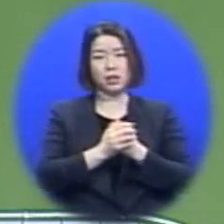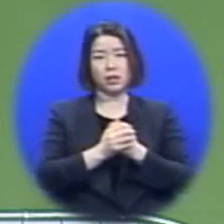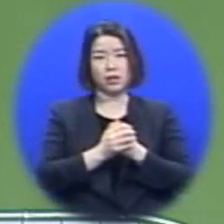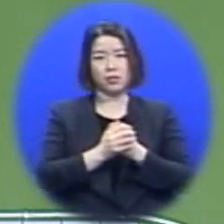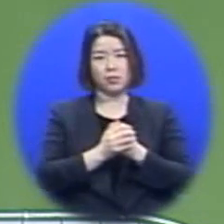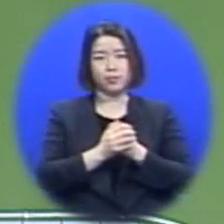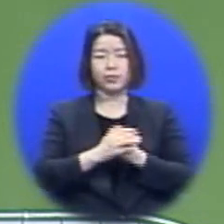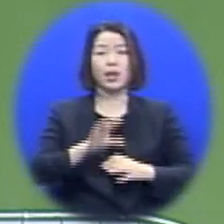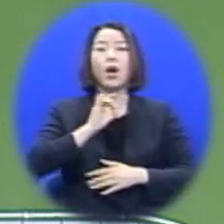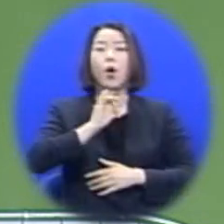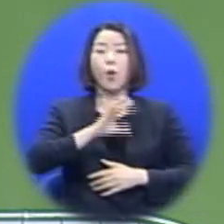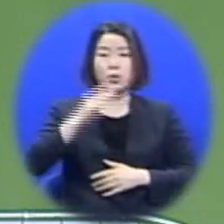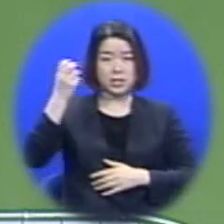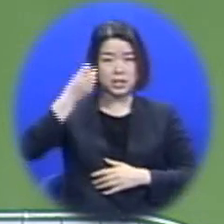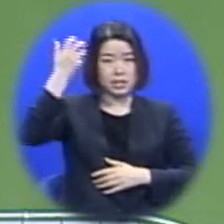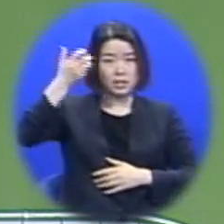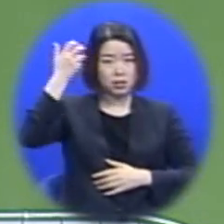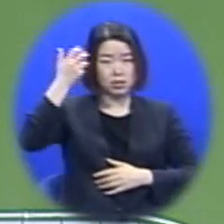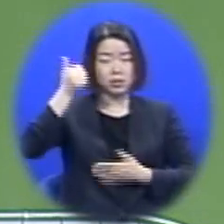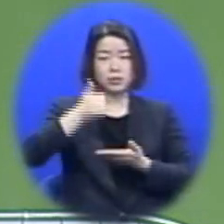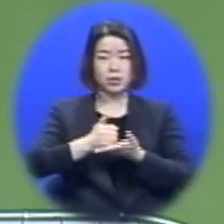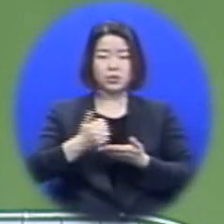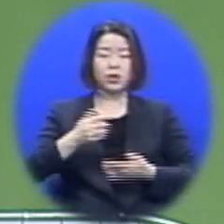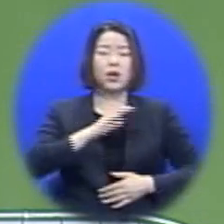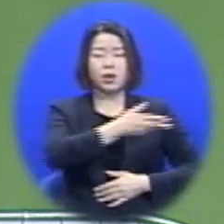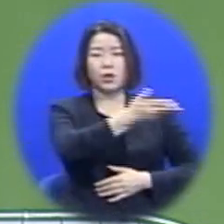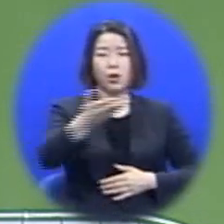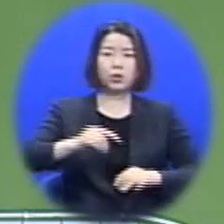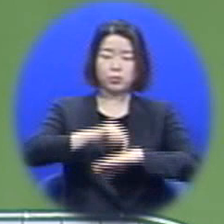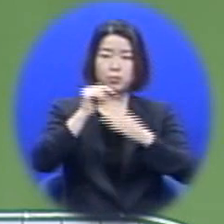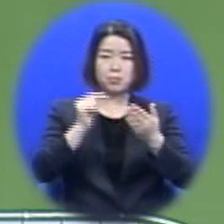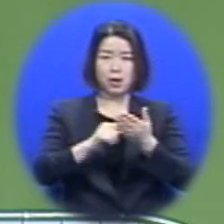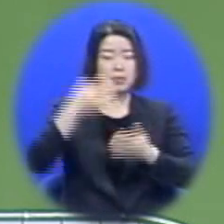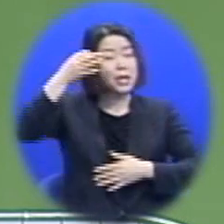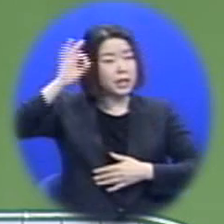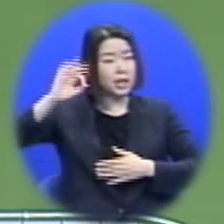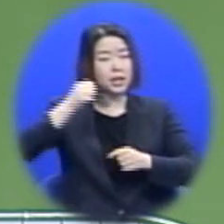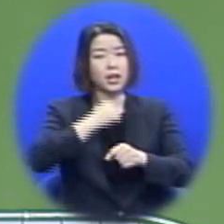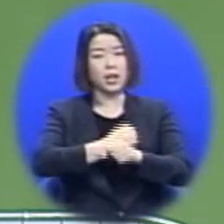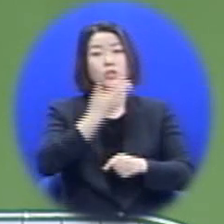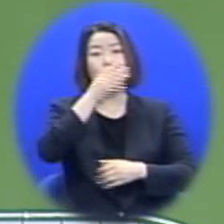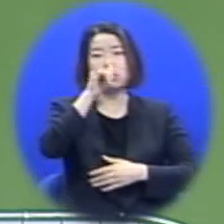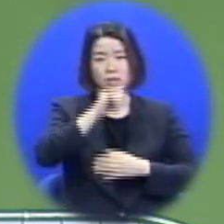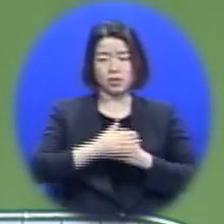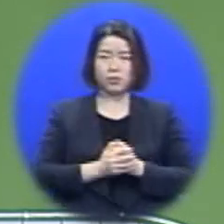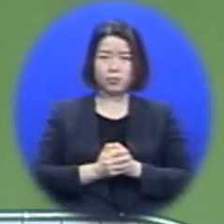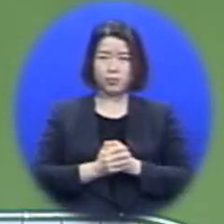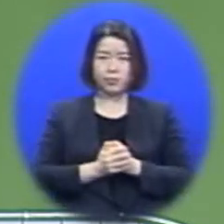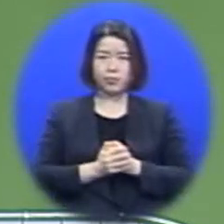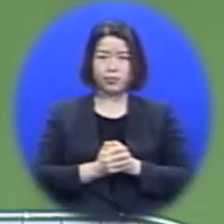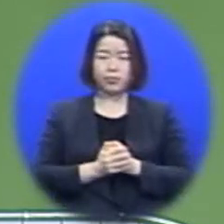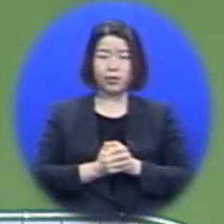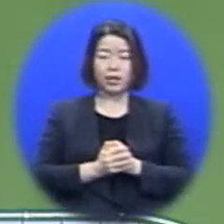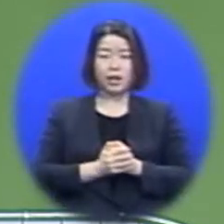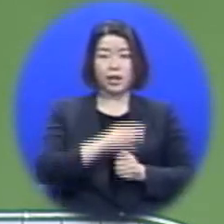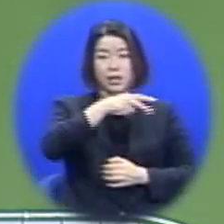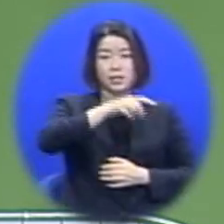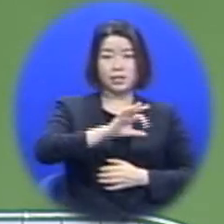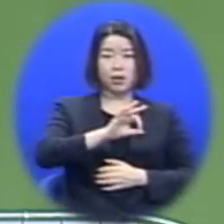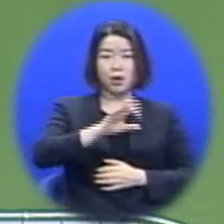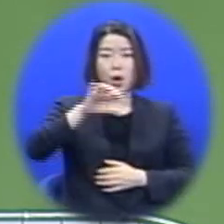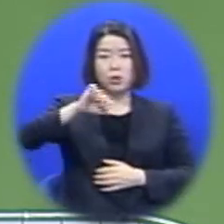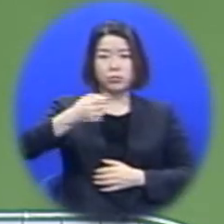오직 성령께서 이 시간에 여러분의 마음에 깨닫게 하실 수 있는 분이에요. 성 프랜시스가